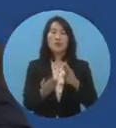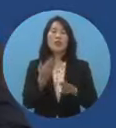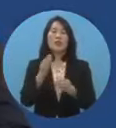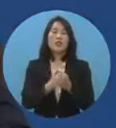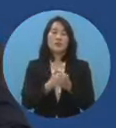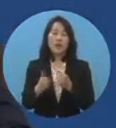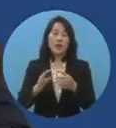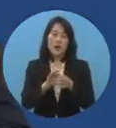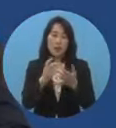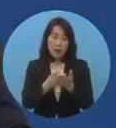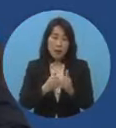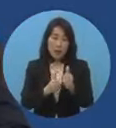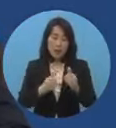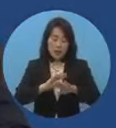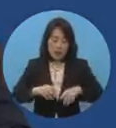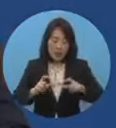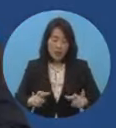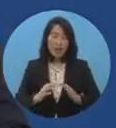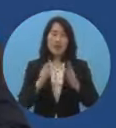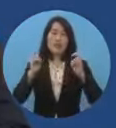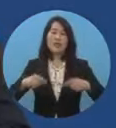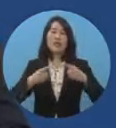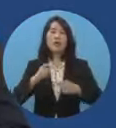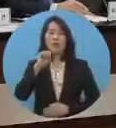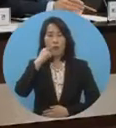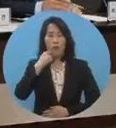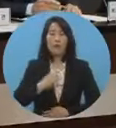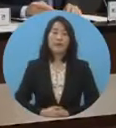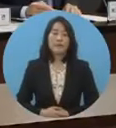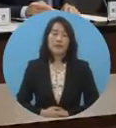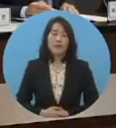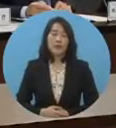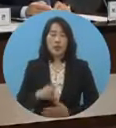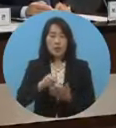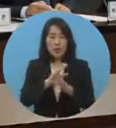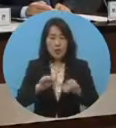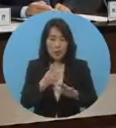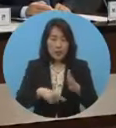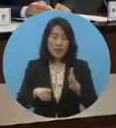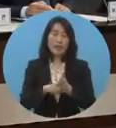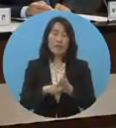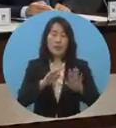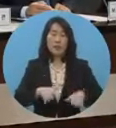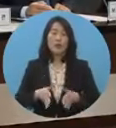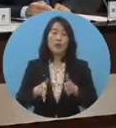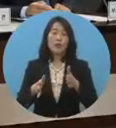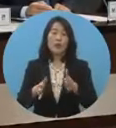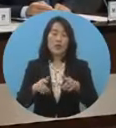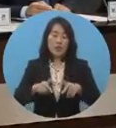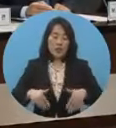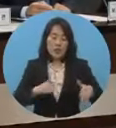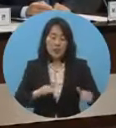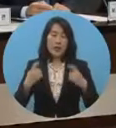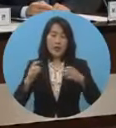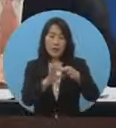넘다보니 관련 법률상 지역의 건설업체 참여가 어려운 실정입니다 이런 문제를 해결하기 위해 전라남도는 서